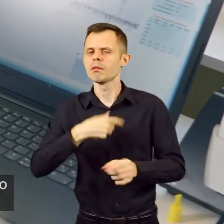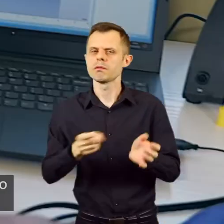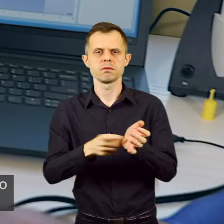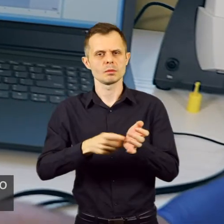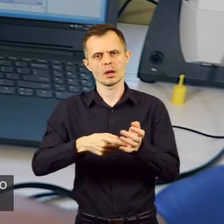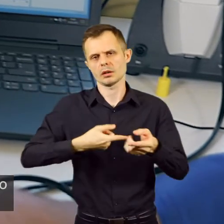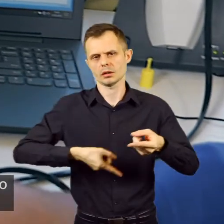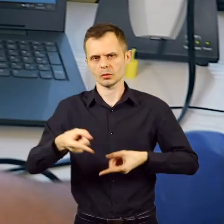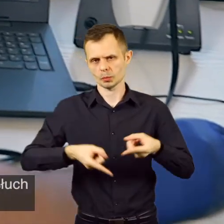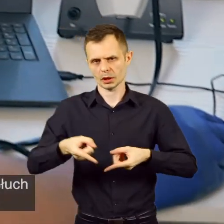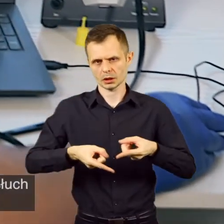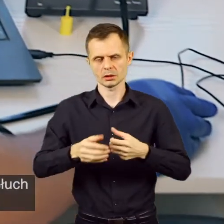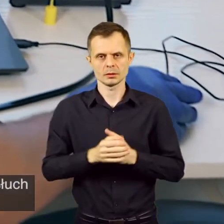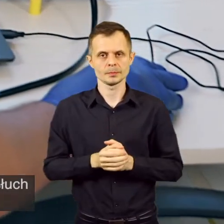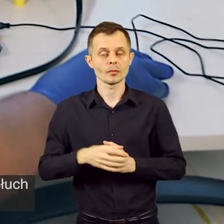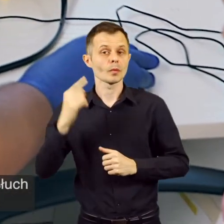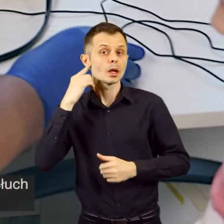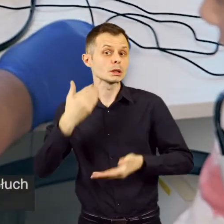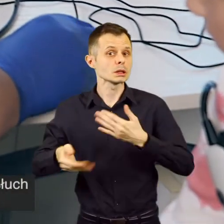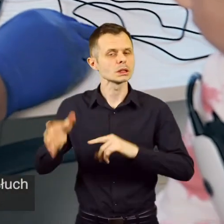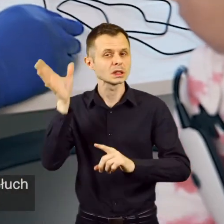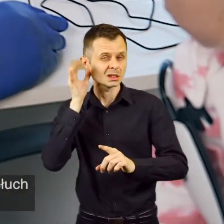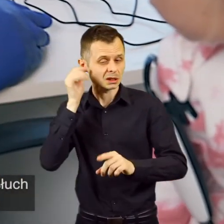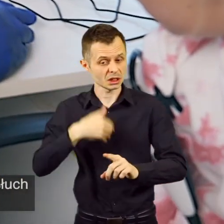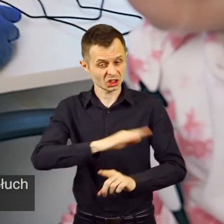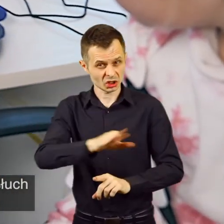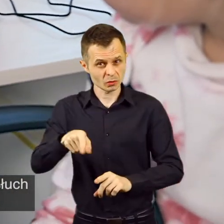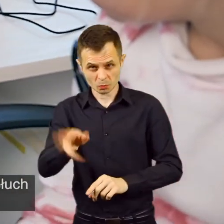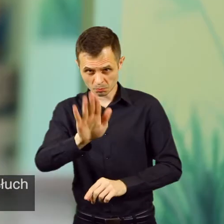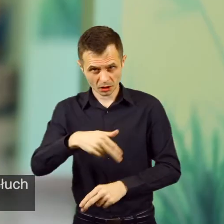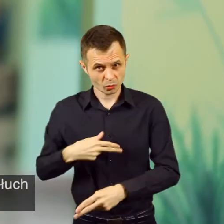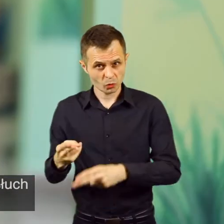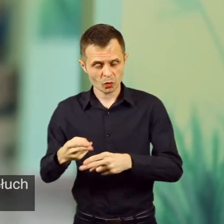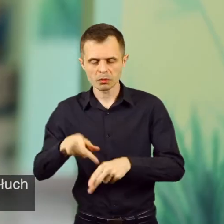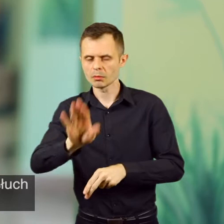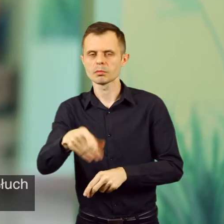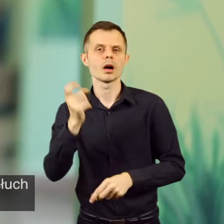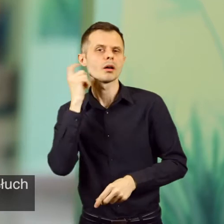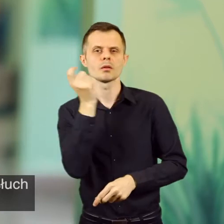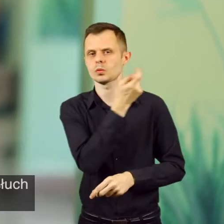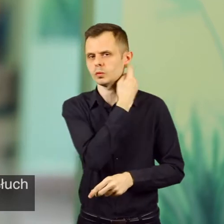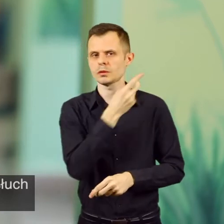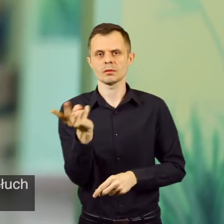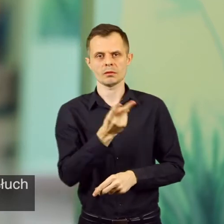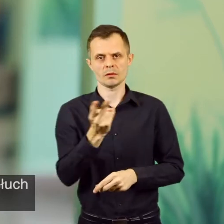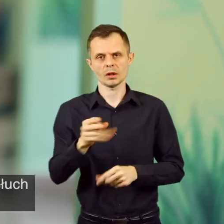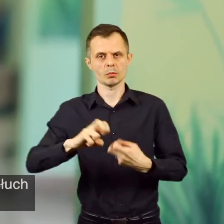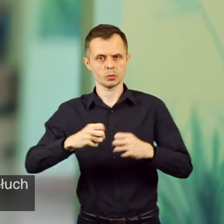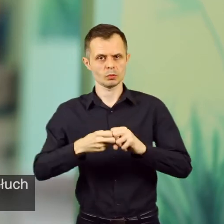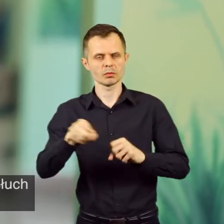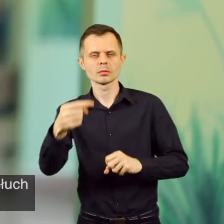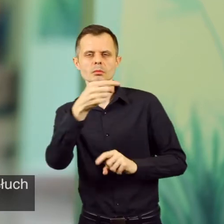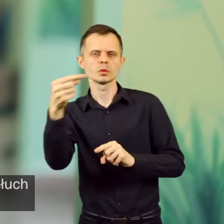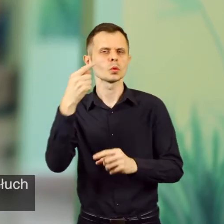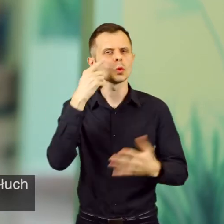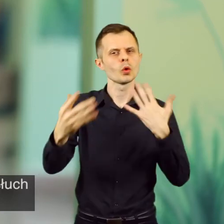leczenia operacyjnego. Niedosłuch u dzieci z tego typu chorobą występuje obustronnie, daje niedosłuch około